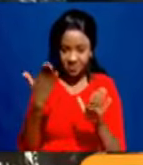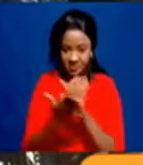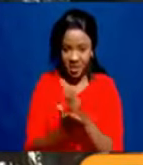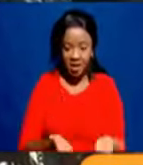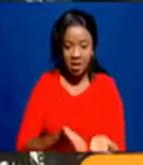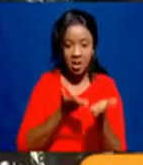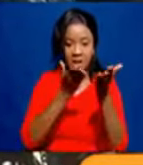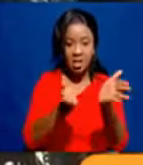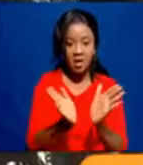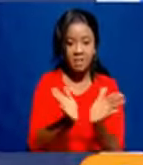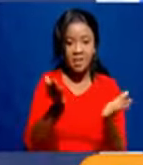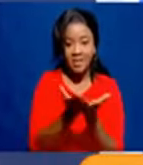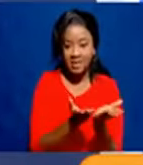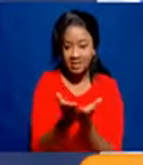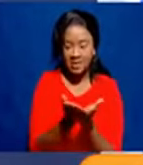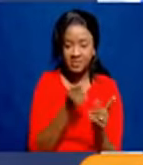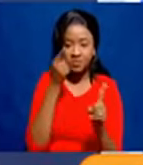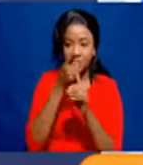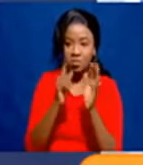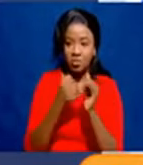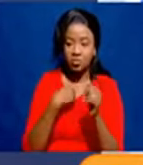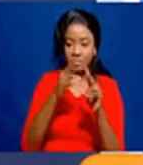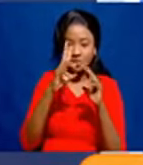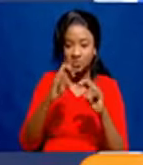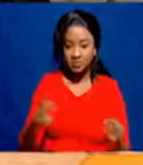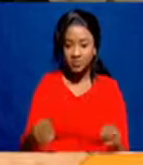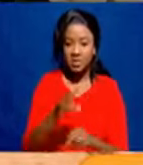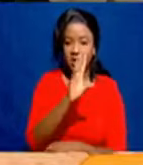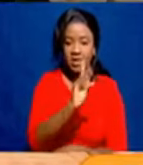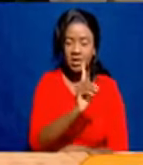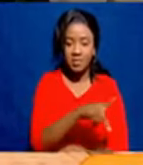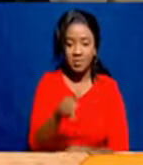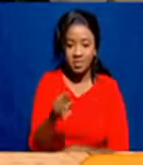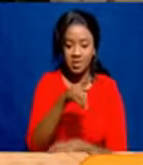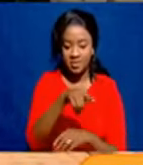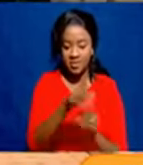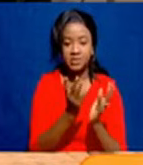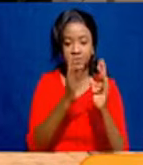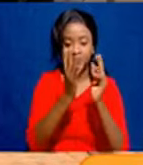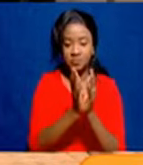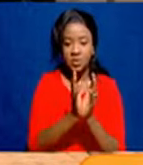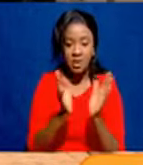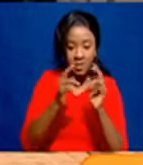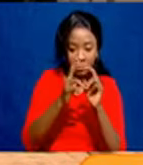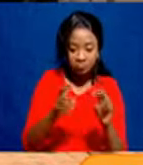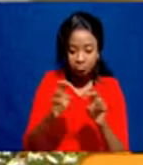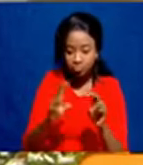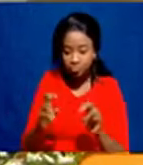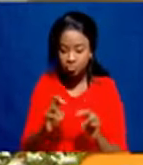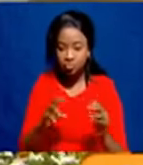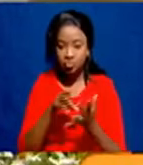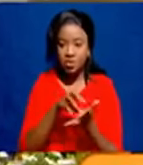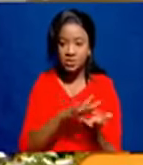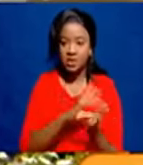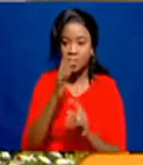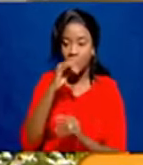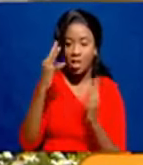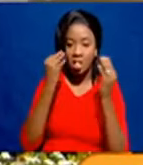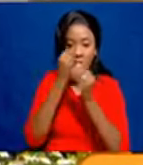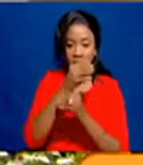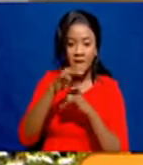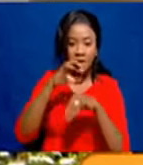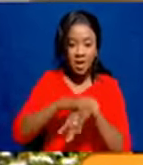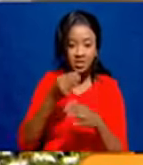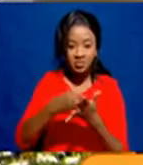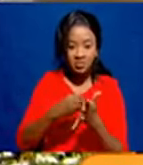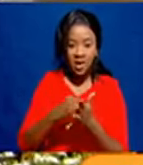umma kwa ajili ya kuchunguzwa na ushauri. Wapelelezi walipendekeza makosa ya njama ya kulagai, kuiba na kupata pesa